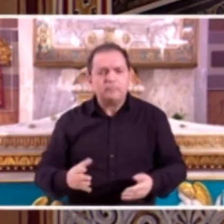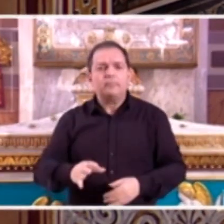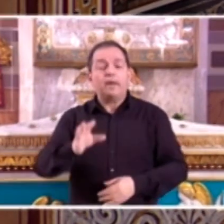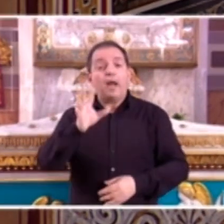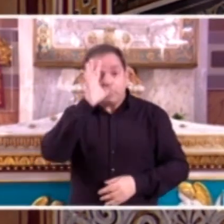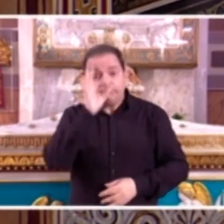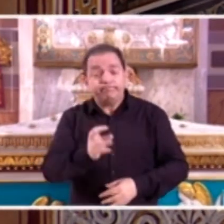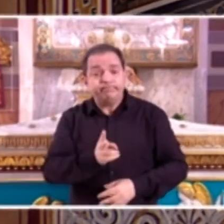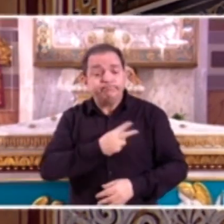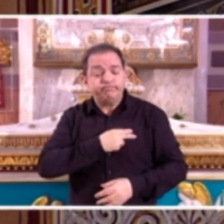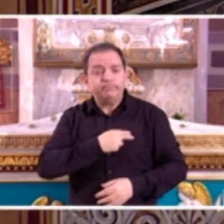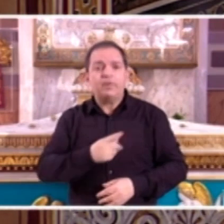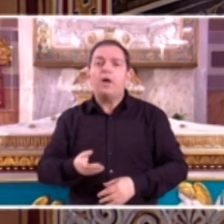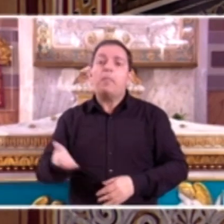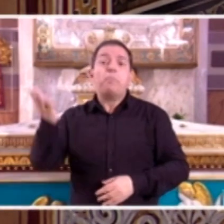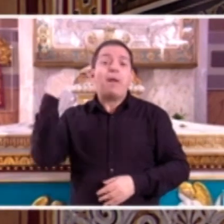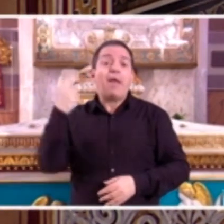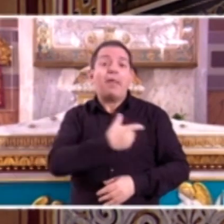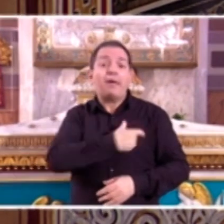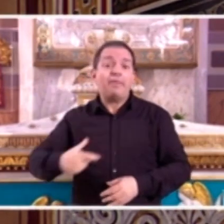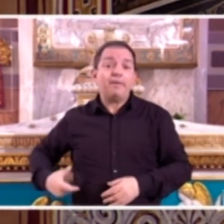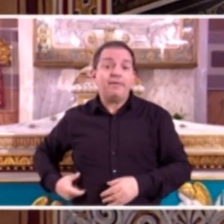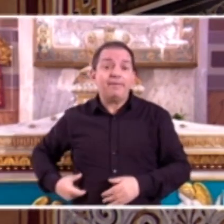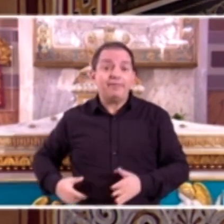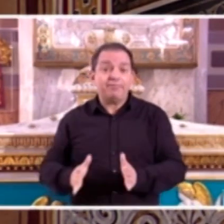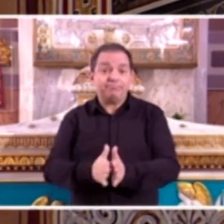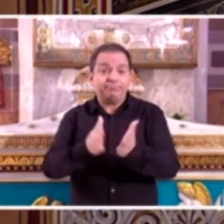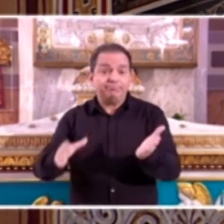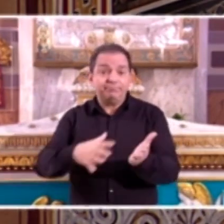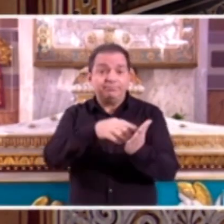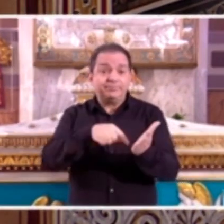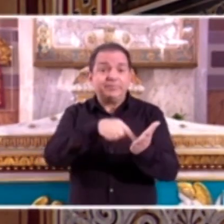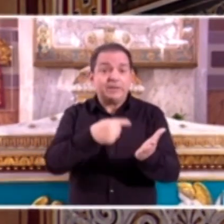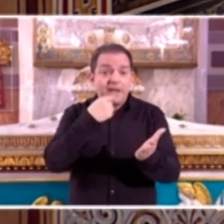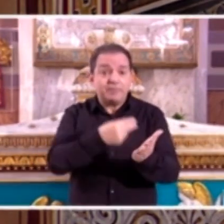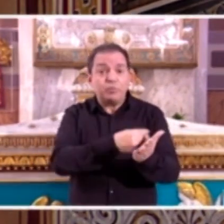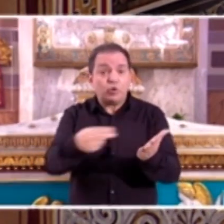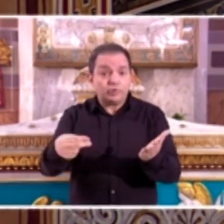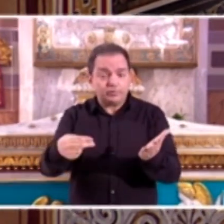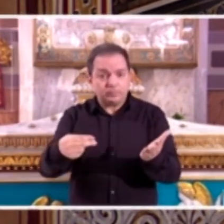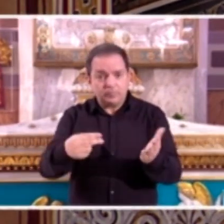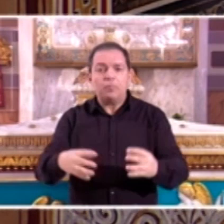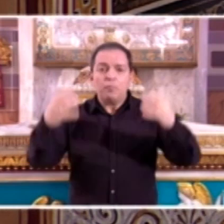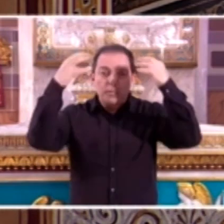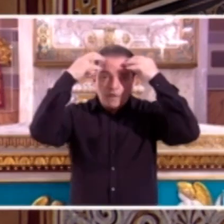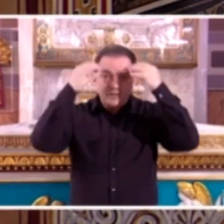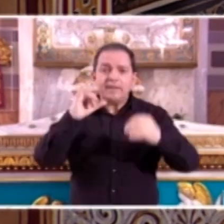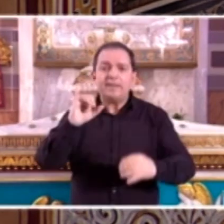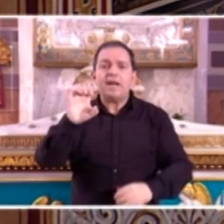ακόμη χωρίο από την Παλαιά Διαθήκη. Ο Θεός δια του προφήτου